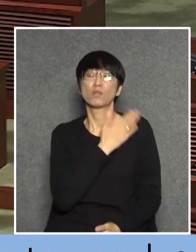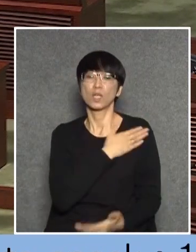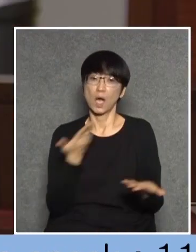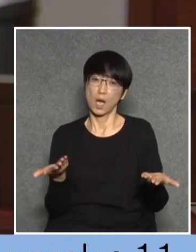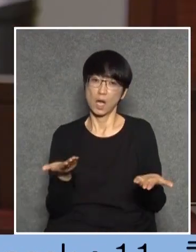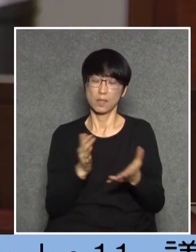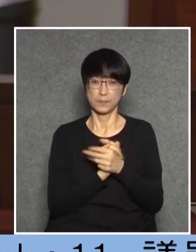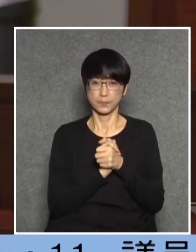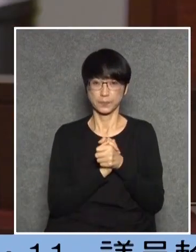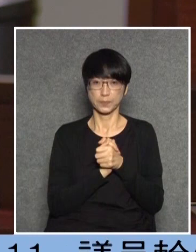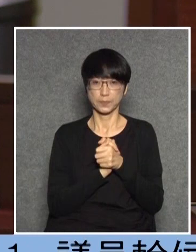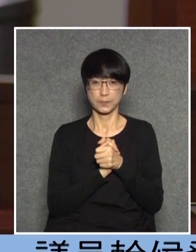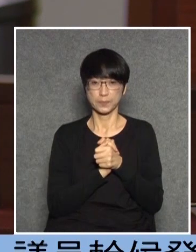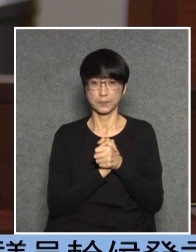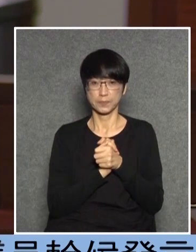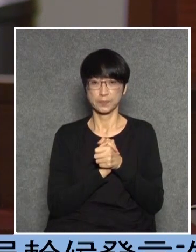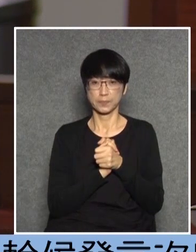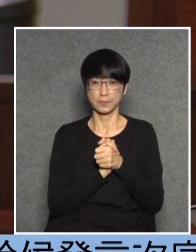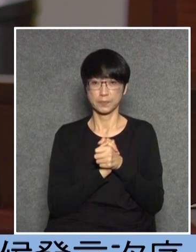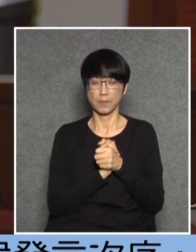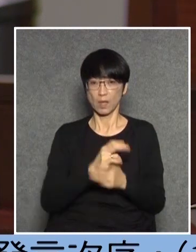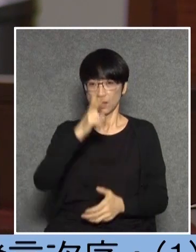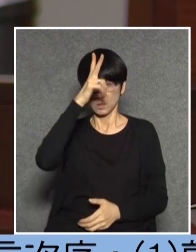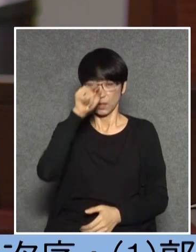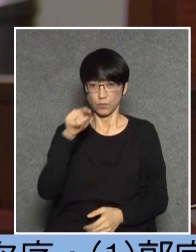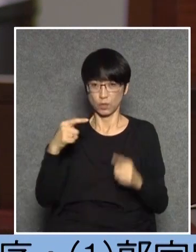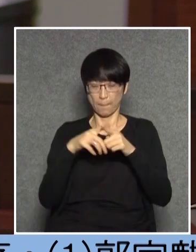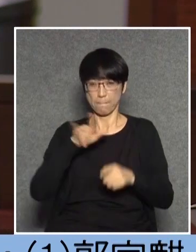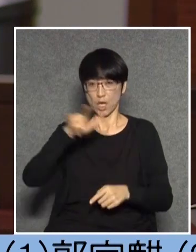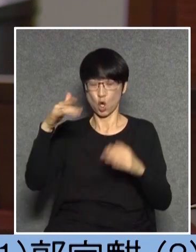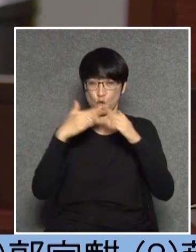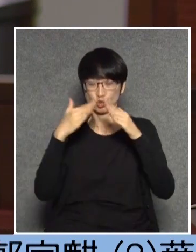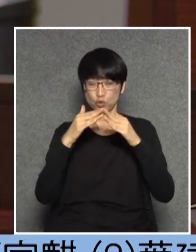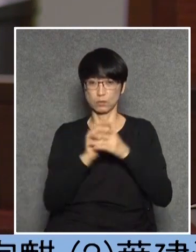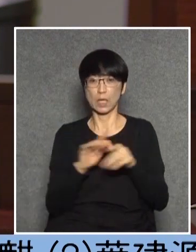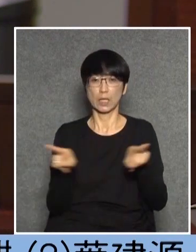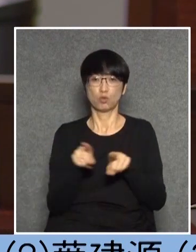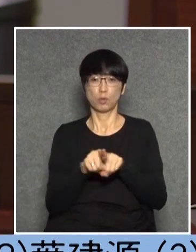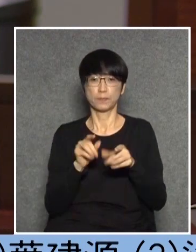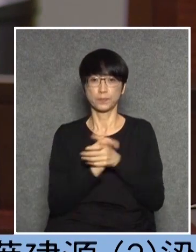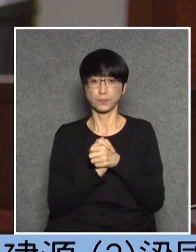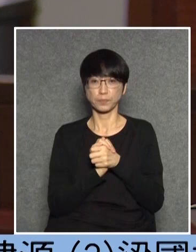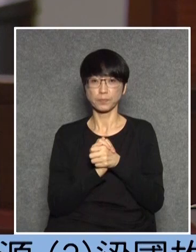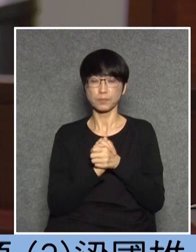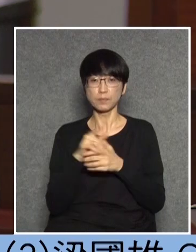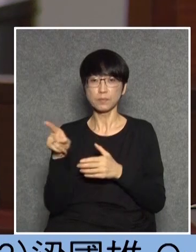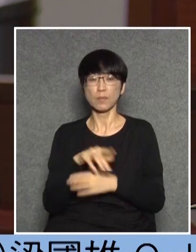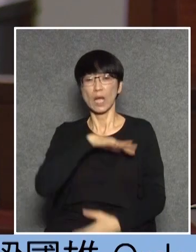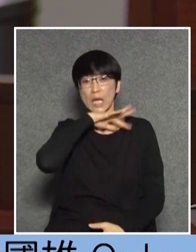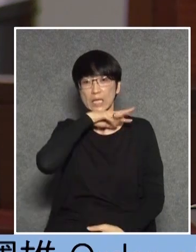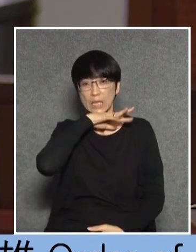啊？嗱，當局咧又同呢個民航處即係一樣，就一個大話冚一個大